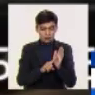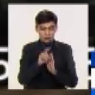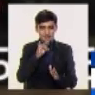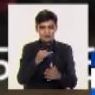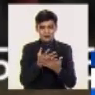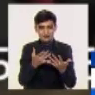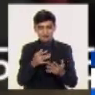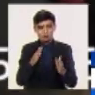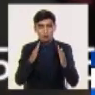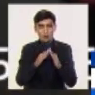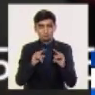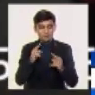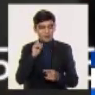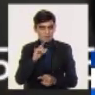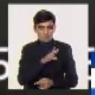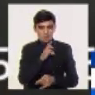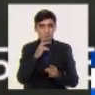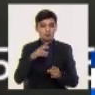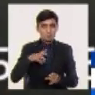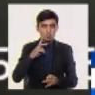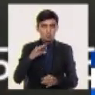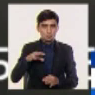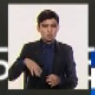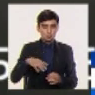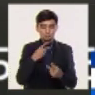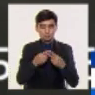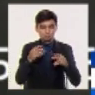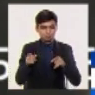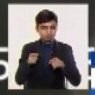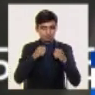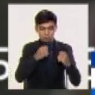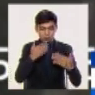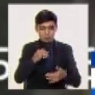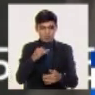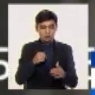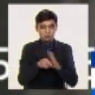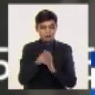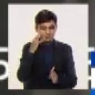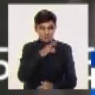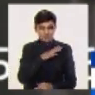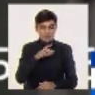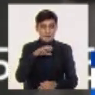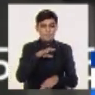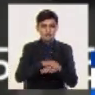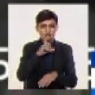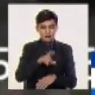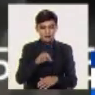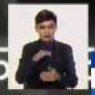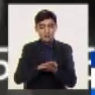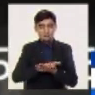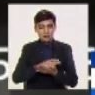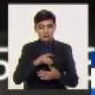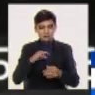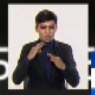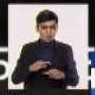он находился под домашним арестом, но потом его выдворили в следственный изолятор. Статус беженца, который получил экс-банкир, отменили решением